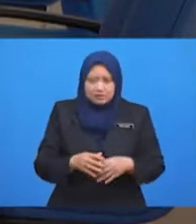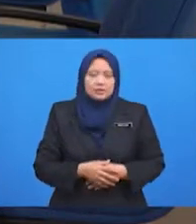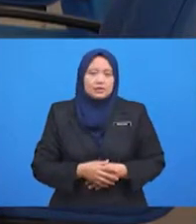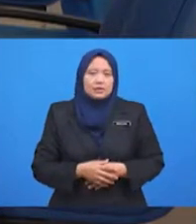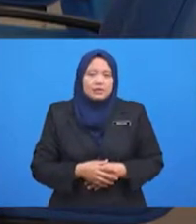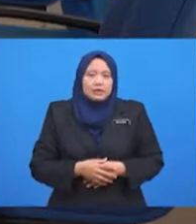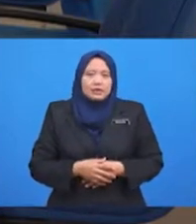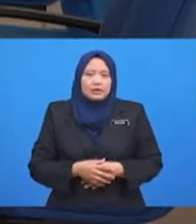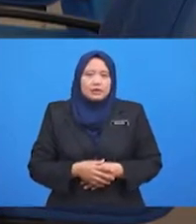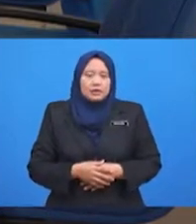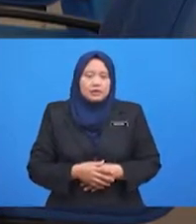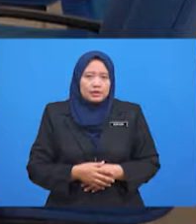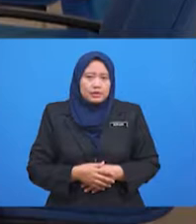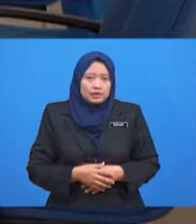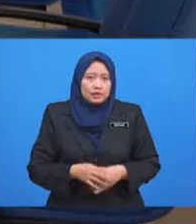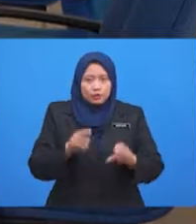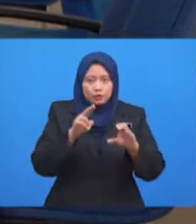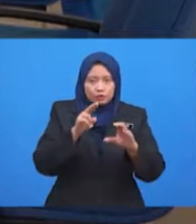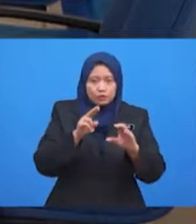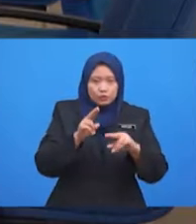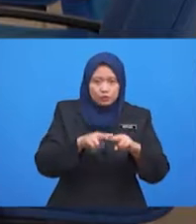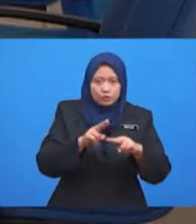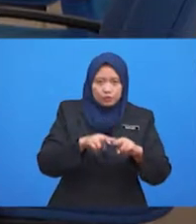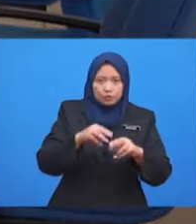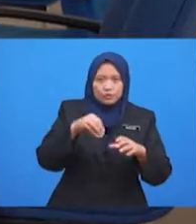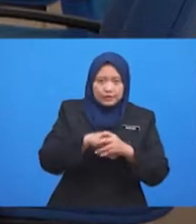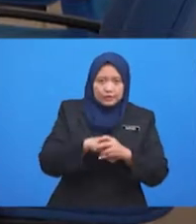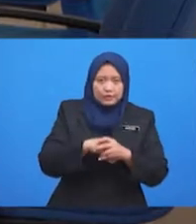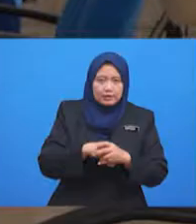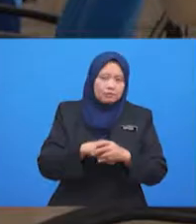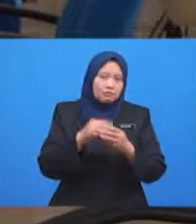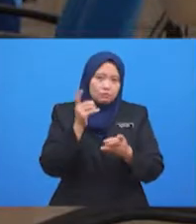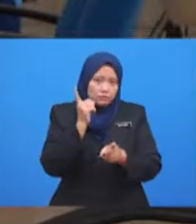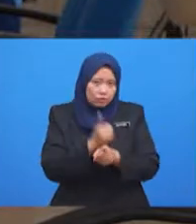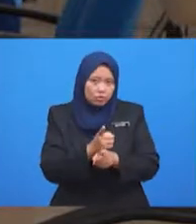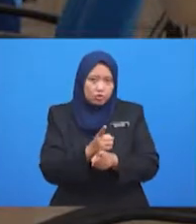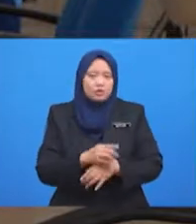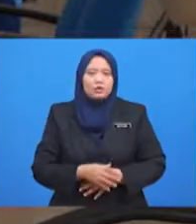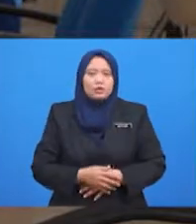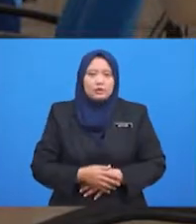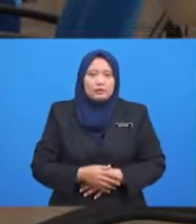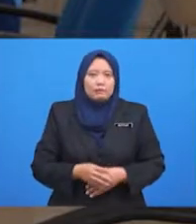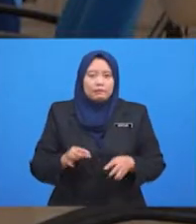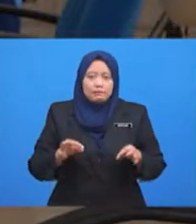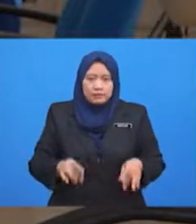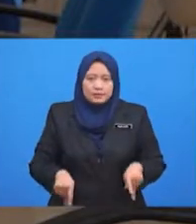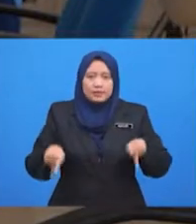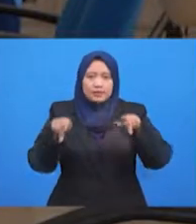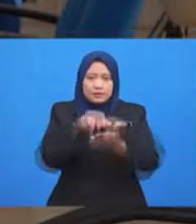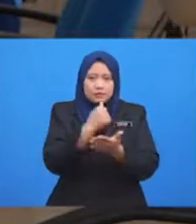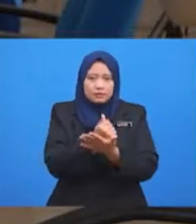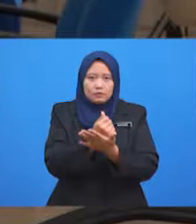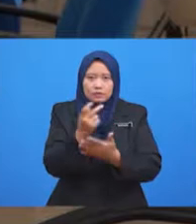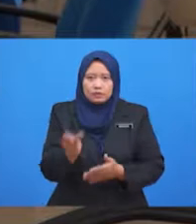kedudukan mesin di atas troli berada dalam keadaan yang betul. Pastikan semua aksesori